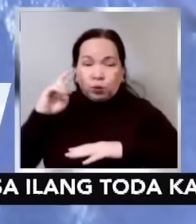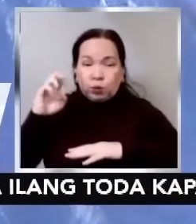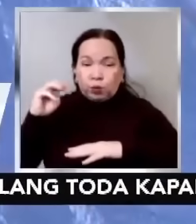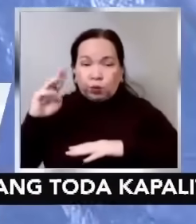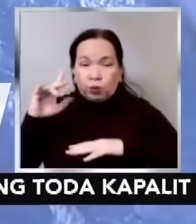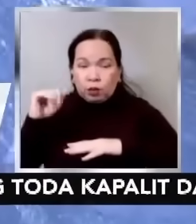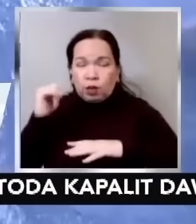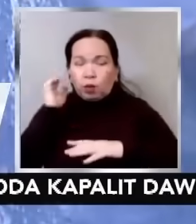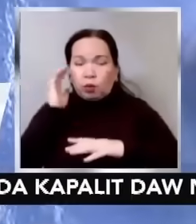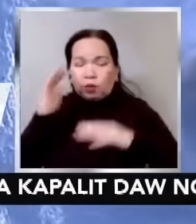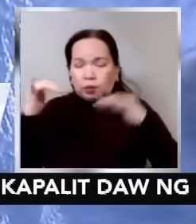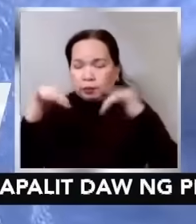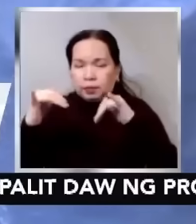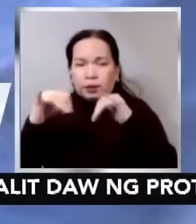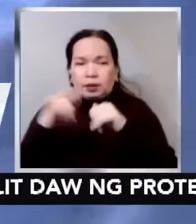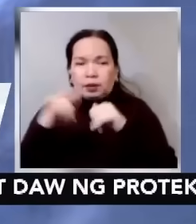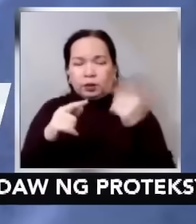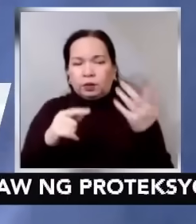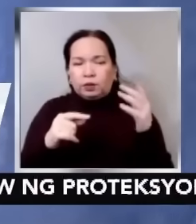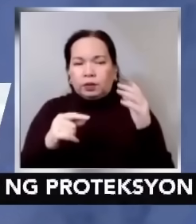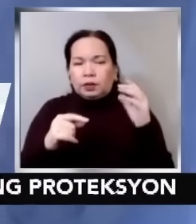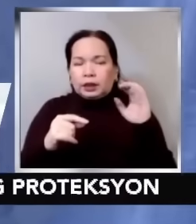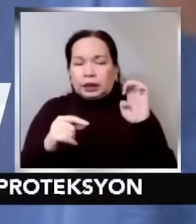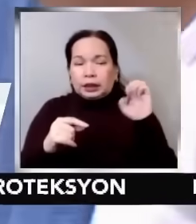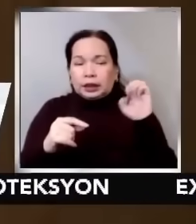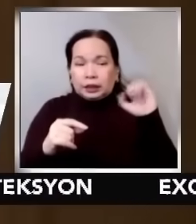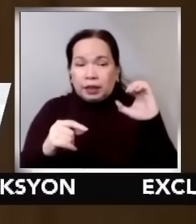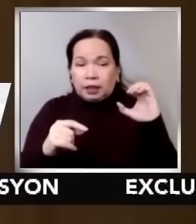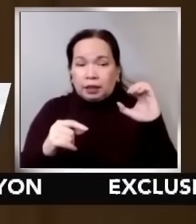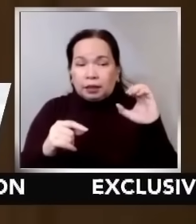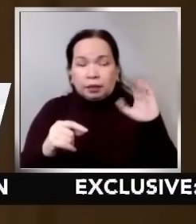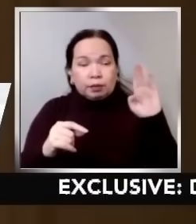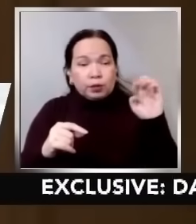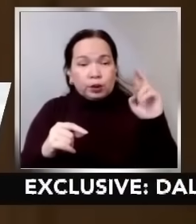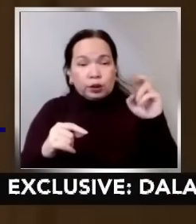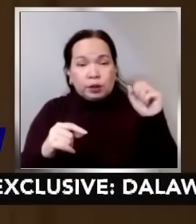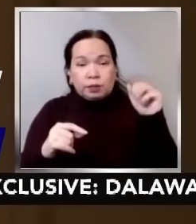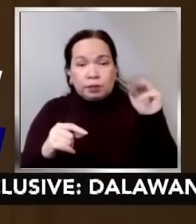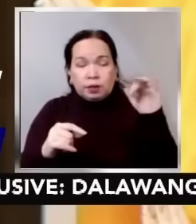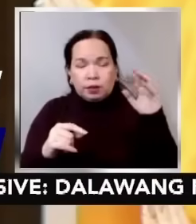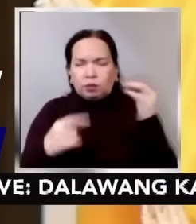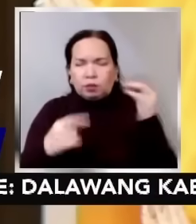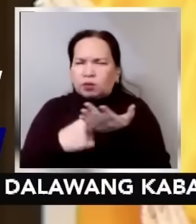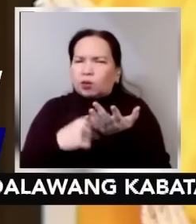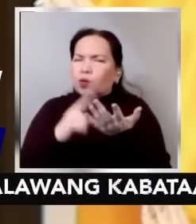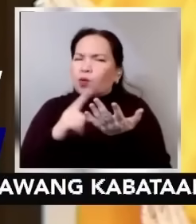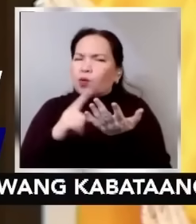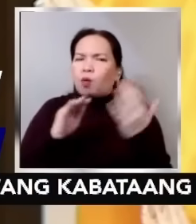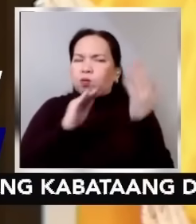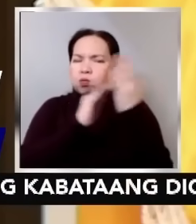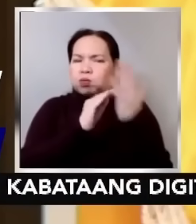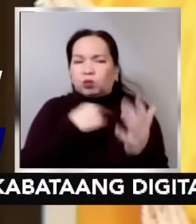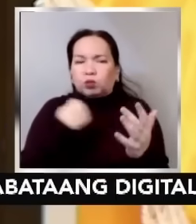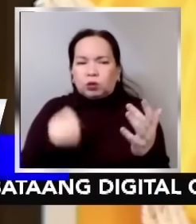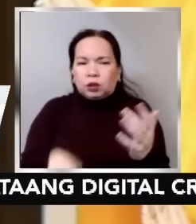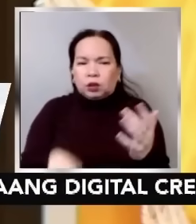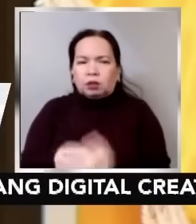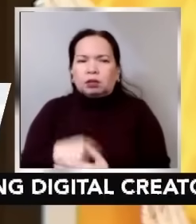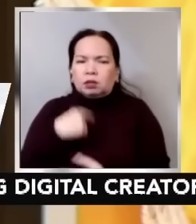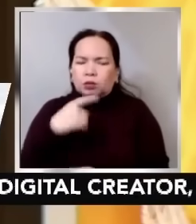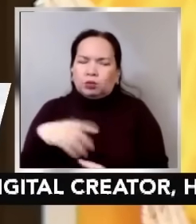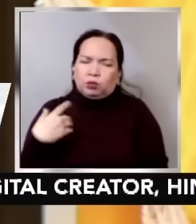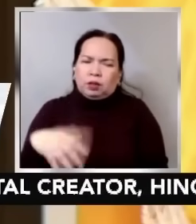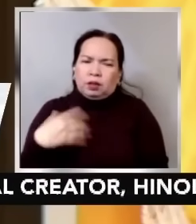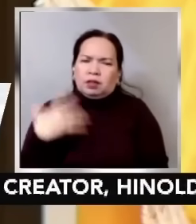Secretary Lucas Bersamin para pag-usapan ng isasampang kaso. We will pursue these cases against China. This has been happening for many